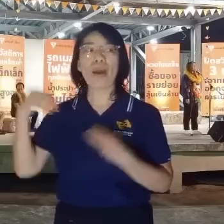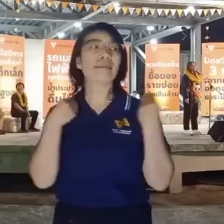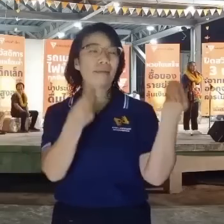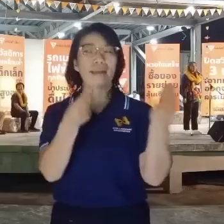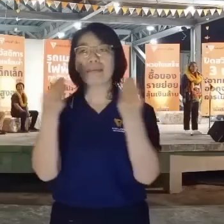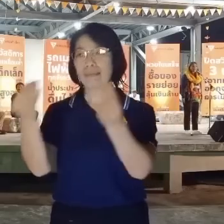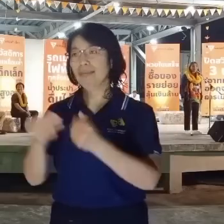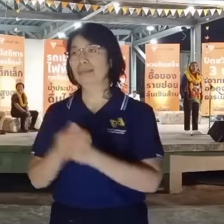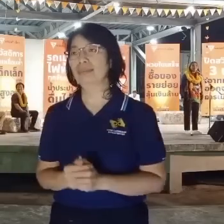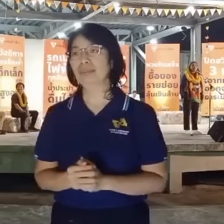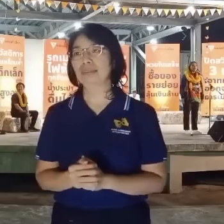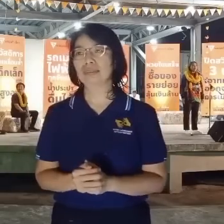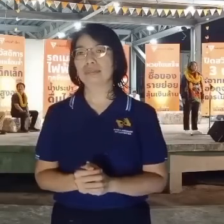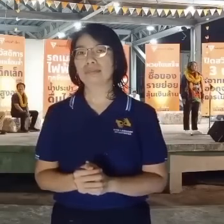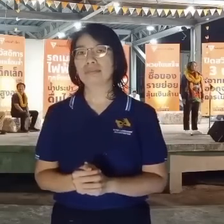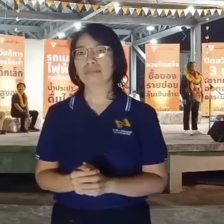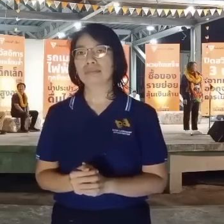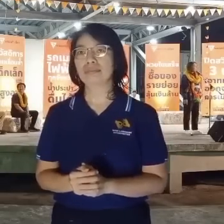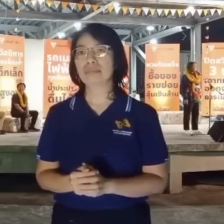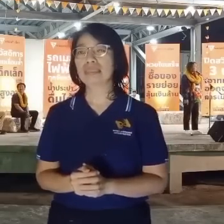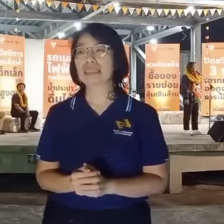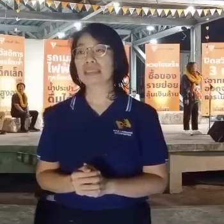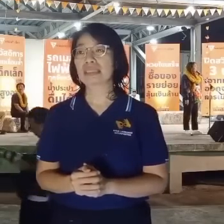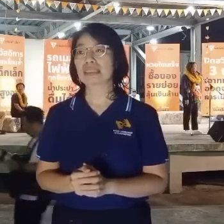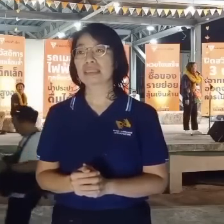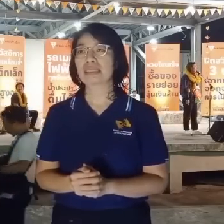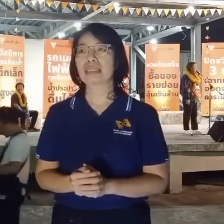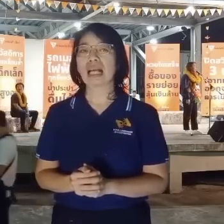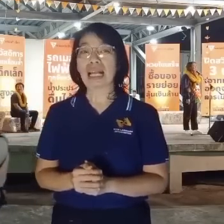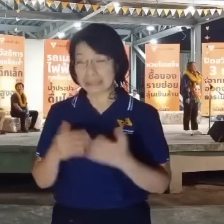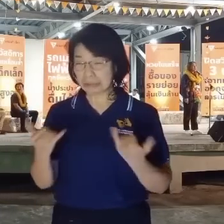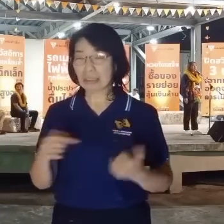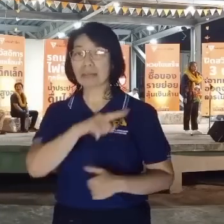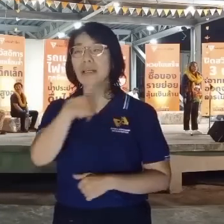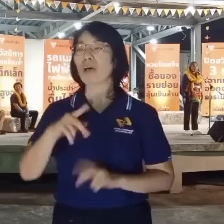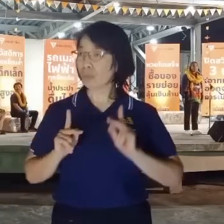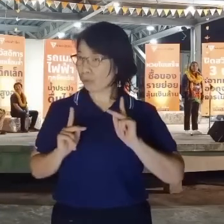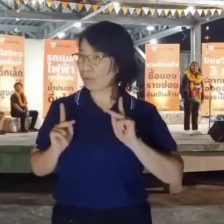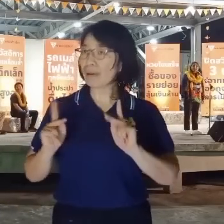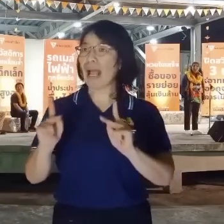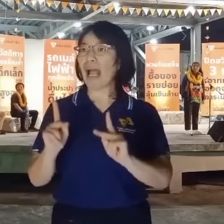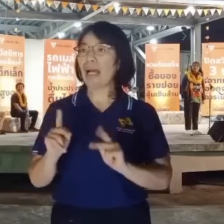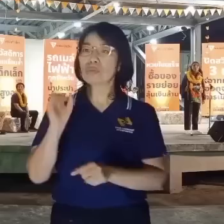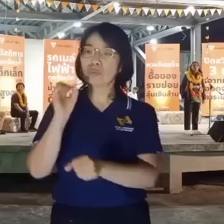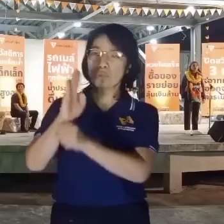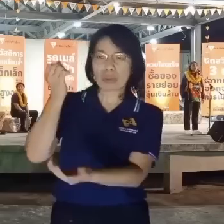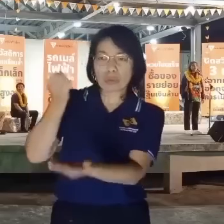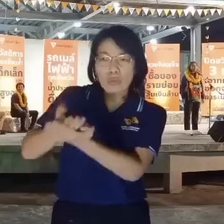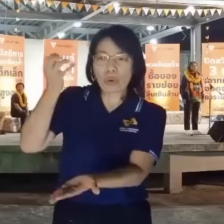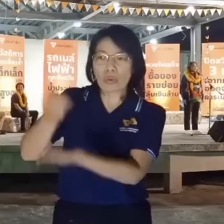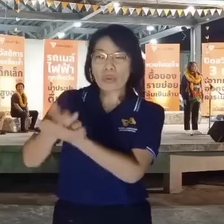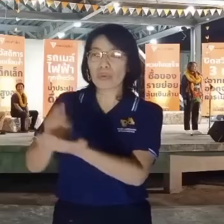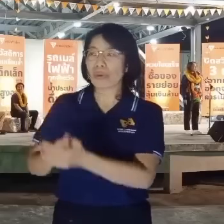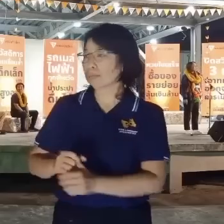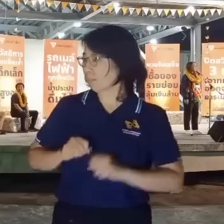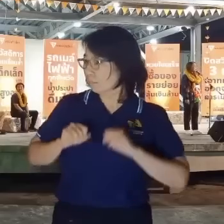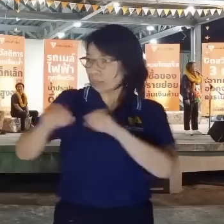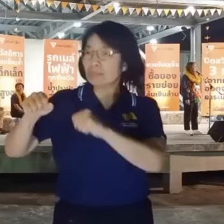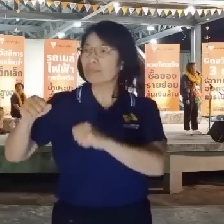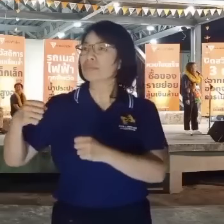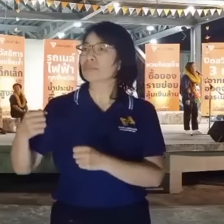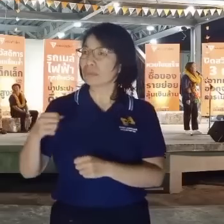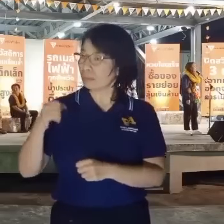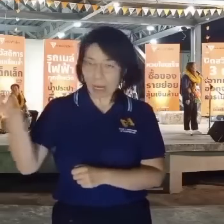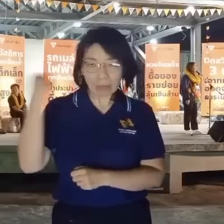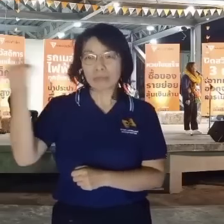านั้นและทางที่จะไปคือการที่เรากล้าชนกับทุนใหญ่กล้าชนกับคนที่มั่งมีเพื่อเ